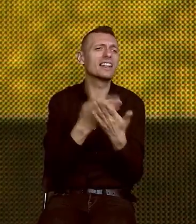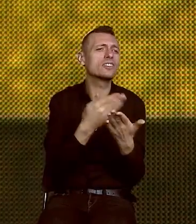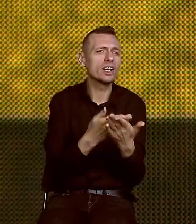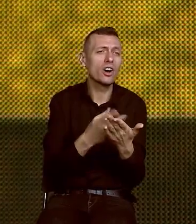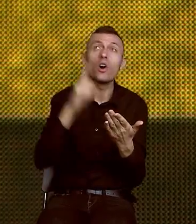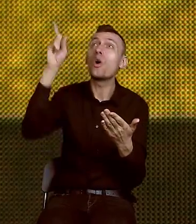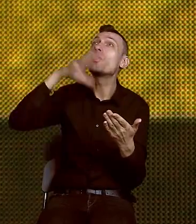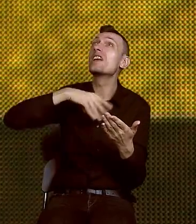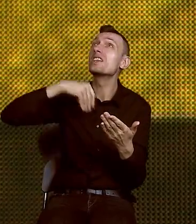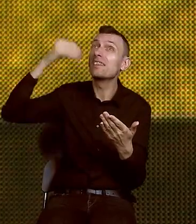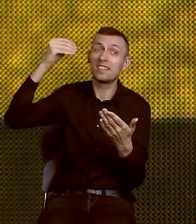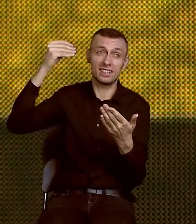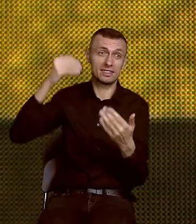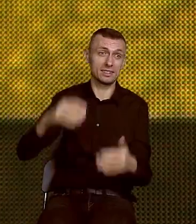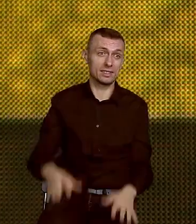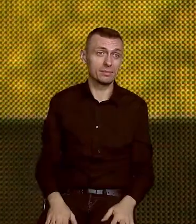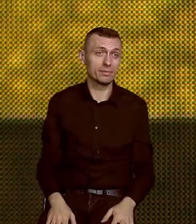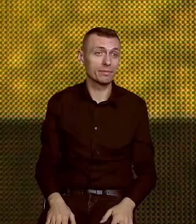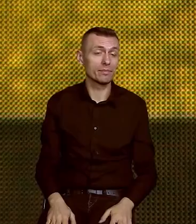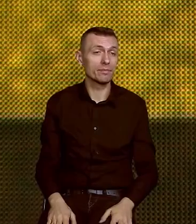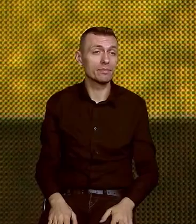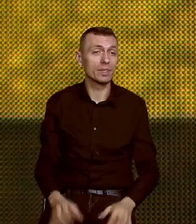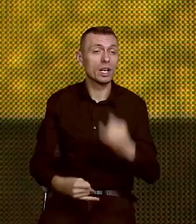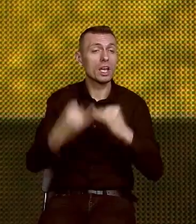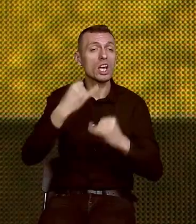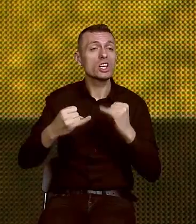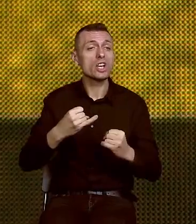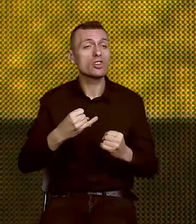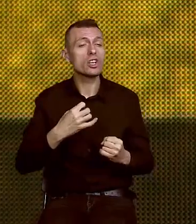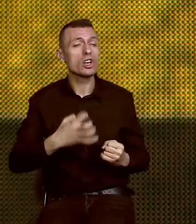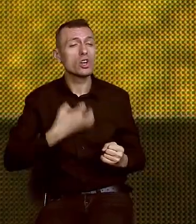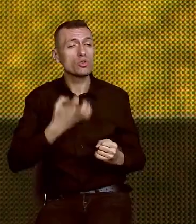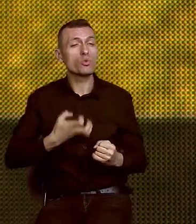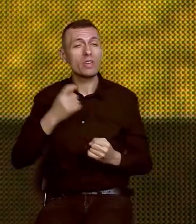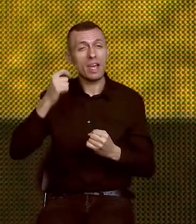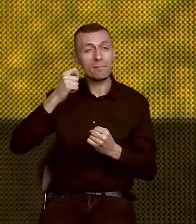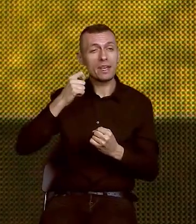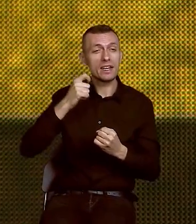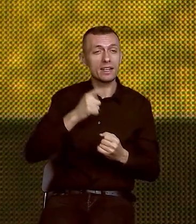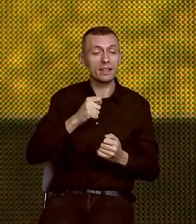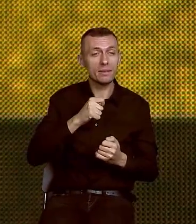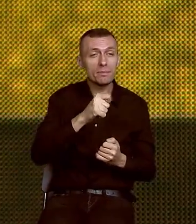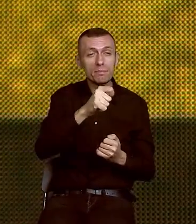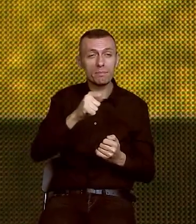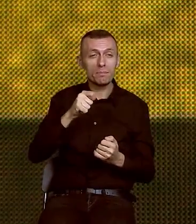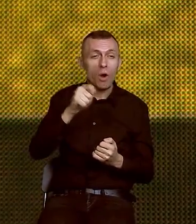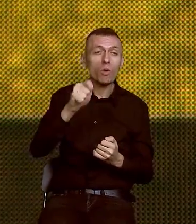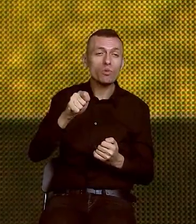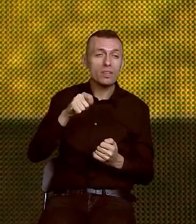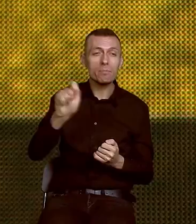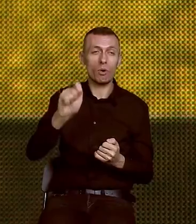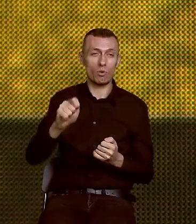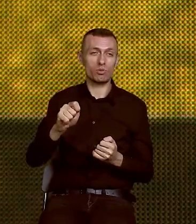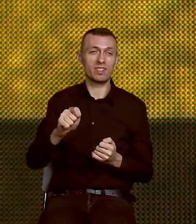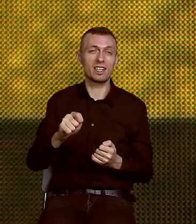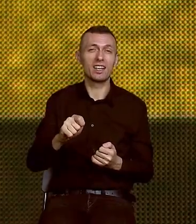bardzo wyraźnie. Nigdy nasze pokusy nie pochodziły, nie pochodzą i nie będą pochodzić